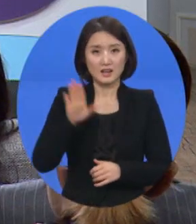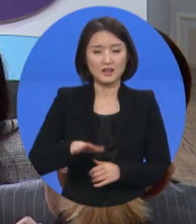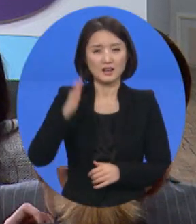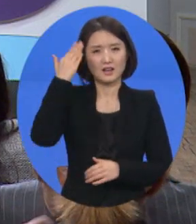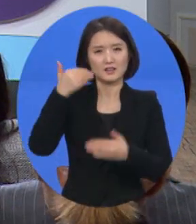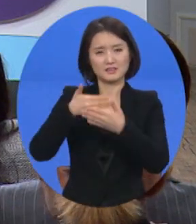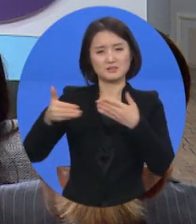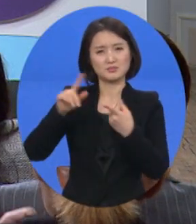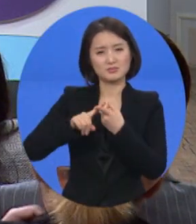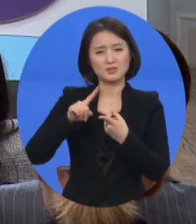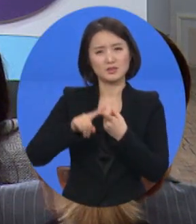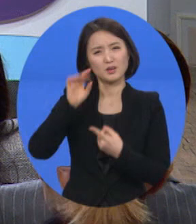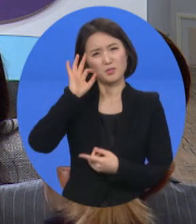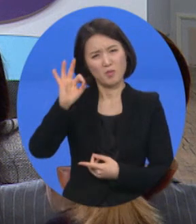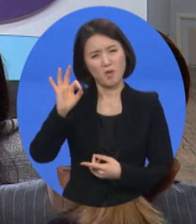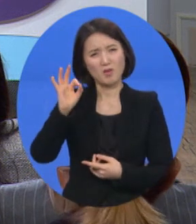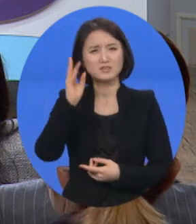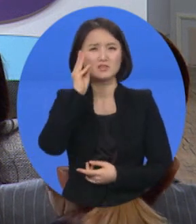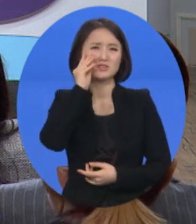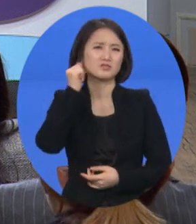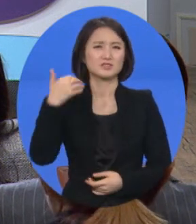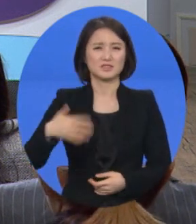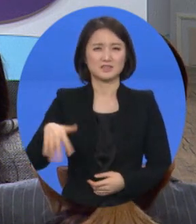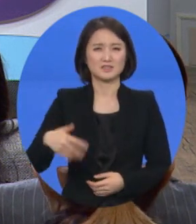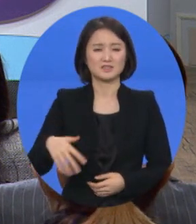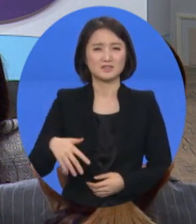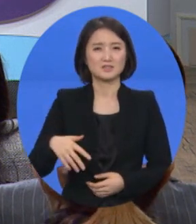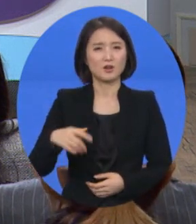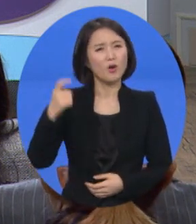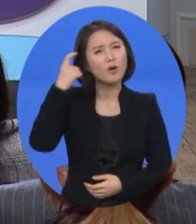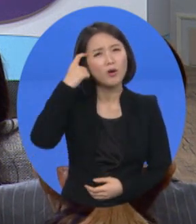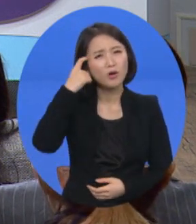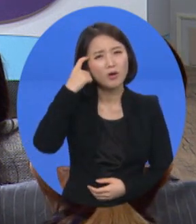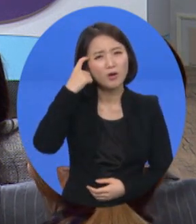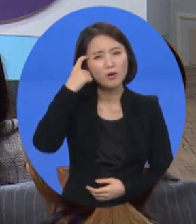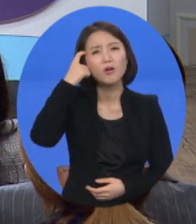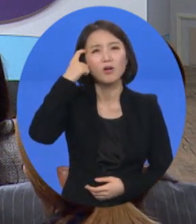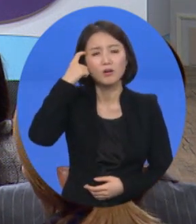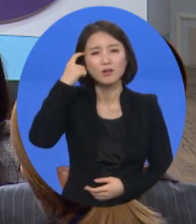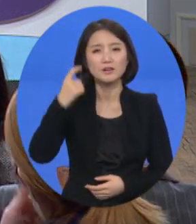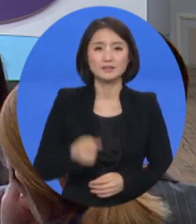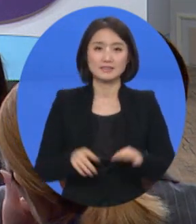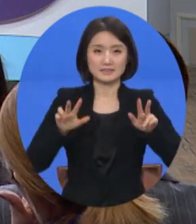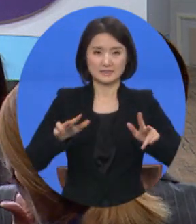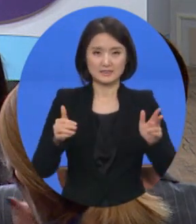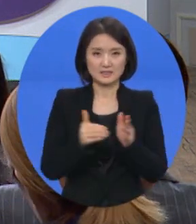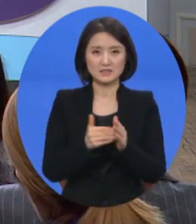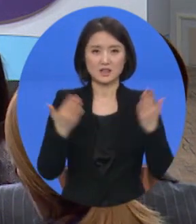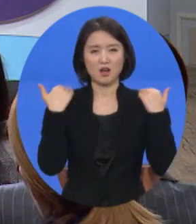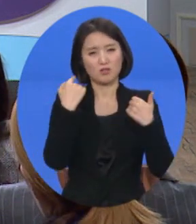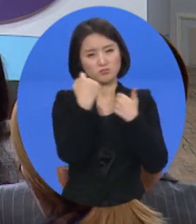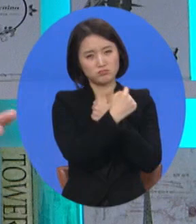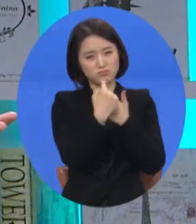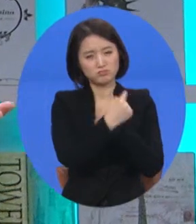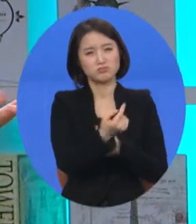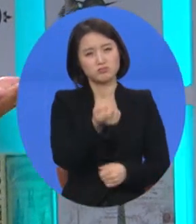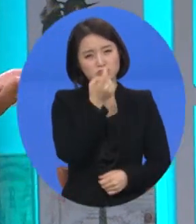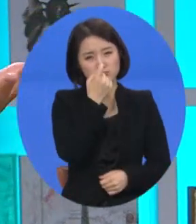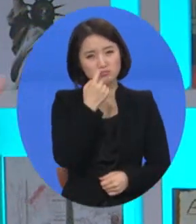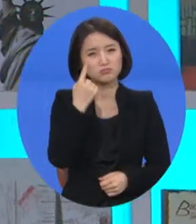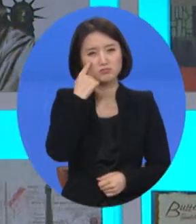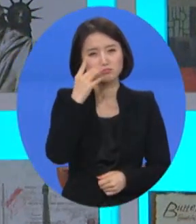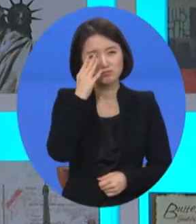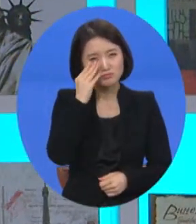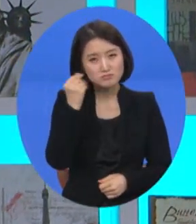서양미술 우리가 어릴 때부터 교육받아 온 것이 쇠약 민수를 위주의 미술 교육을 받아왔기 때문에 밤 보도 알고 피카소 도 알고